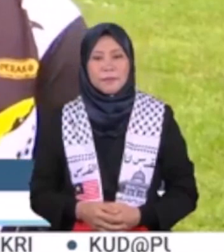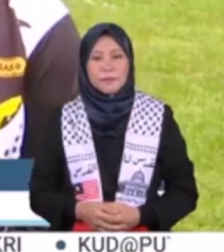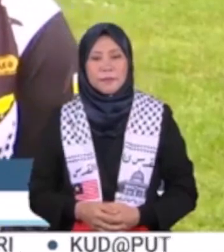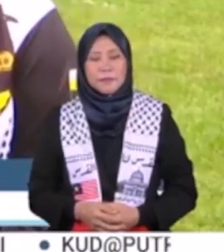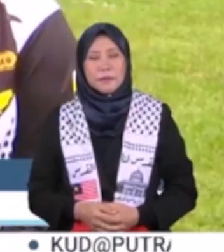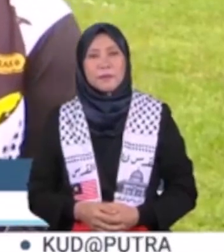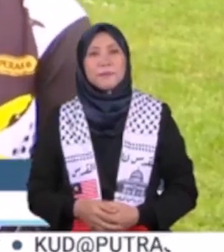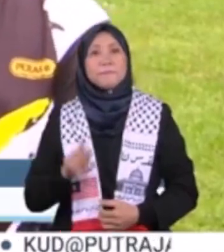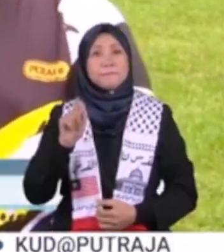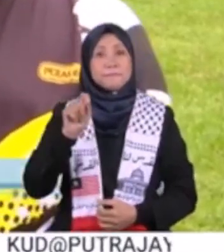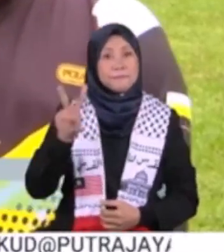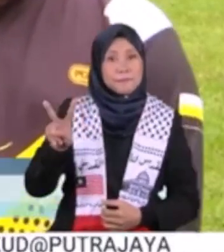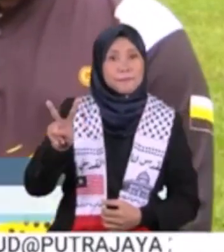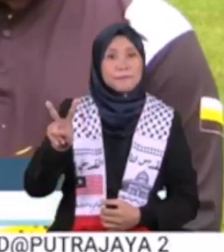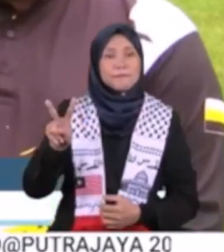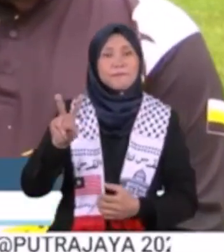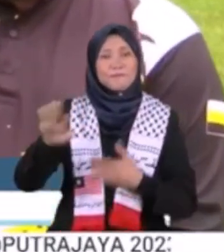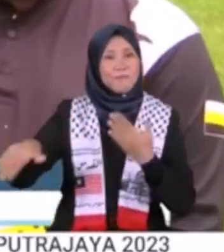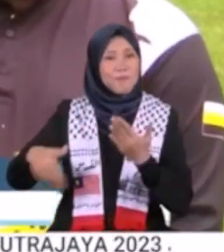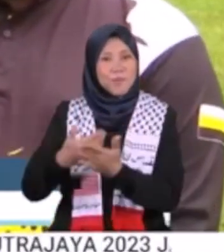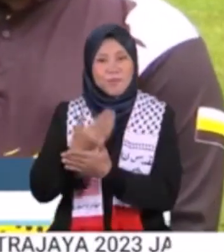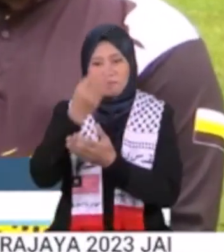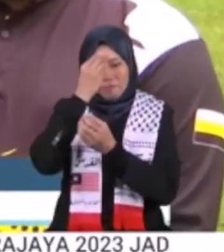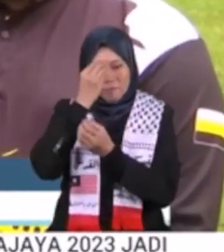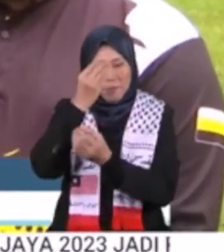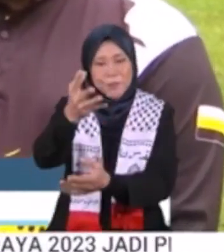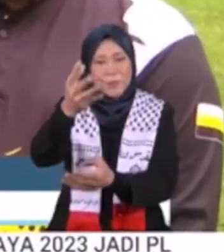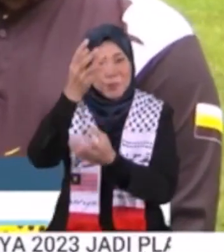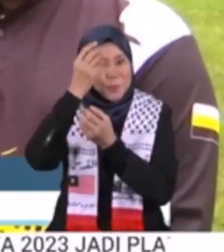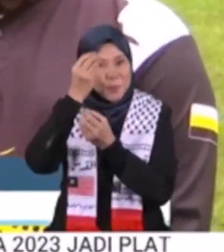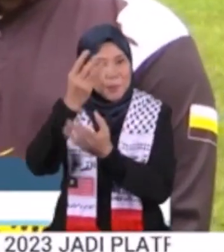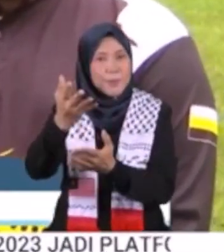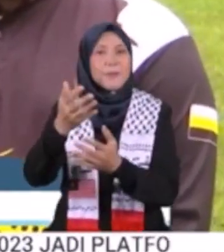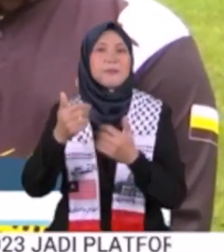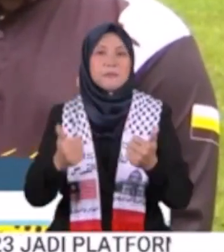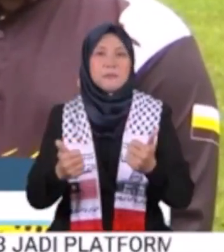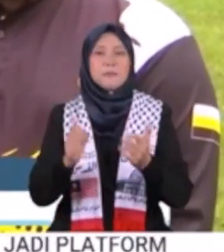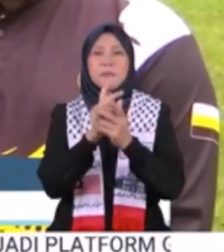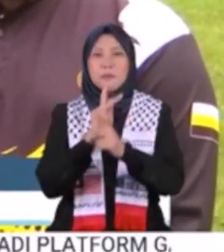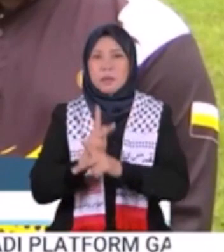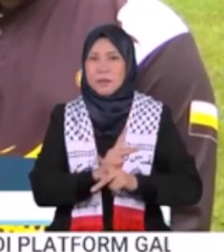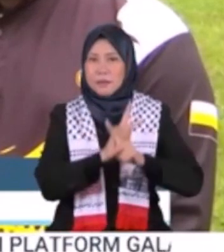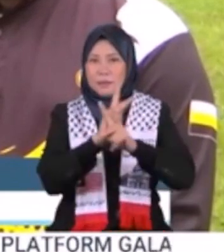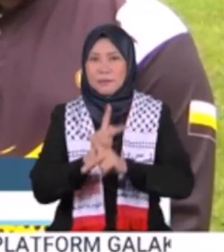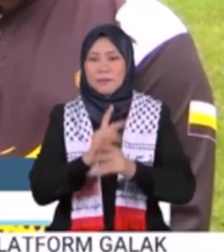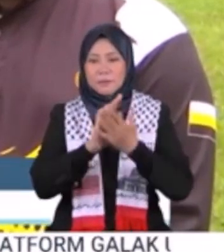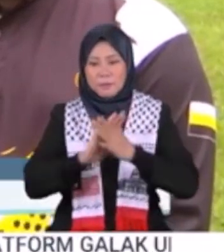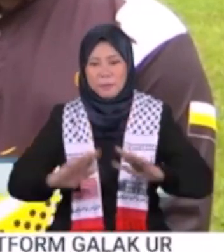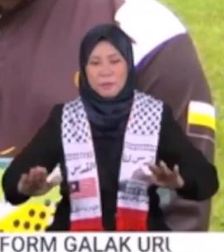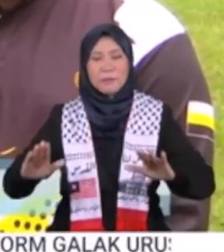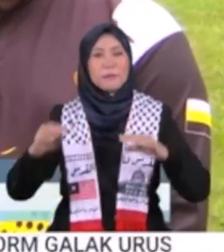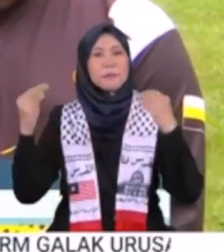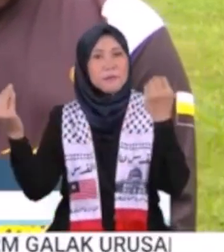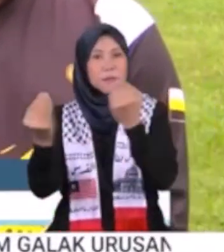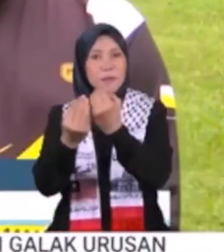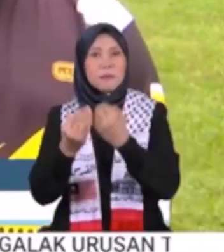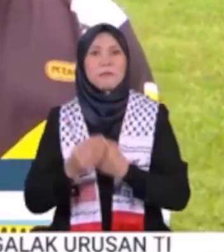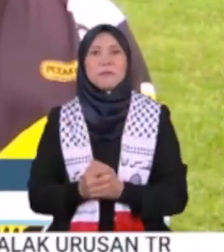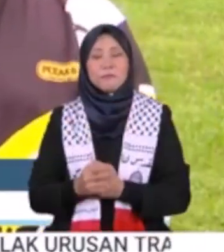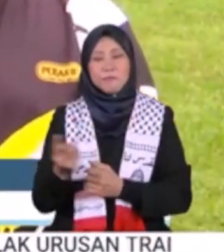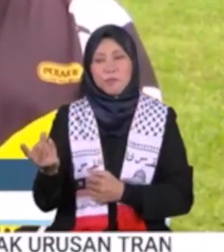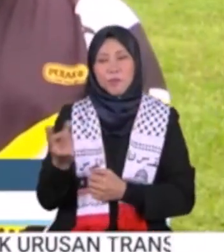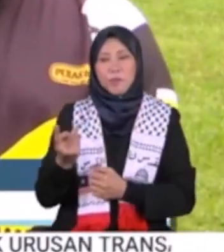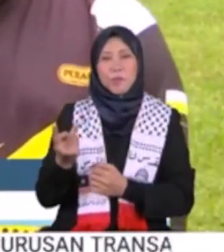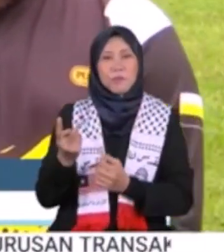penyiaran khususnya menyampaikan maklumat kepada masyarakat keselamatan menjaga keselamatan kepada masyarakat juga jadi dua elemen